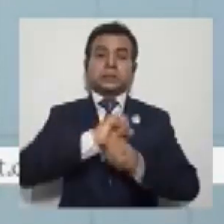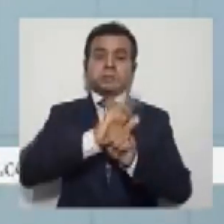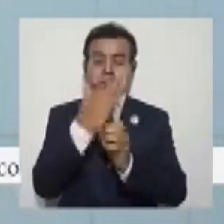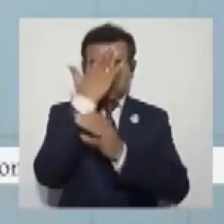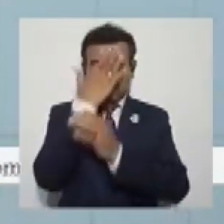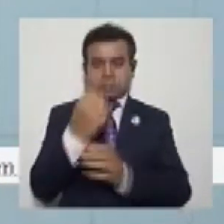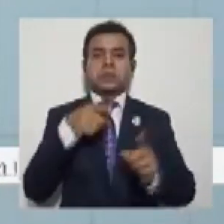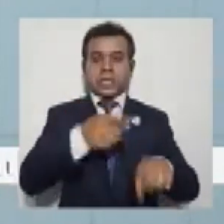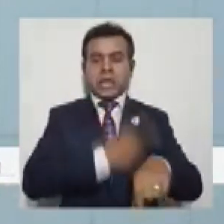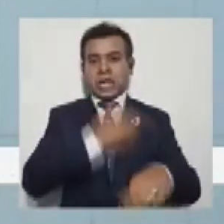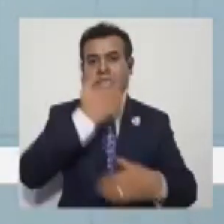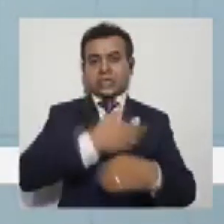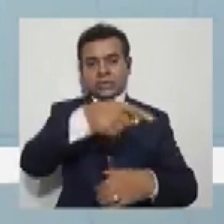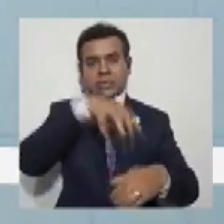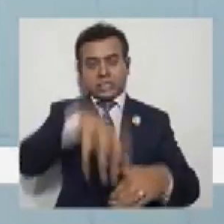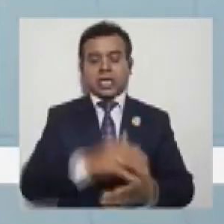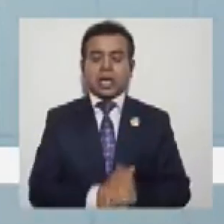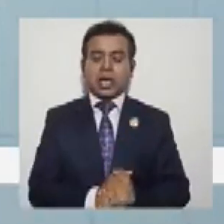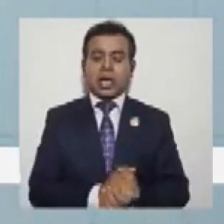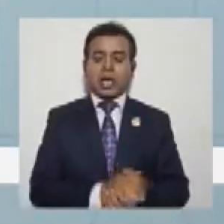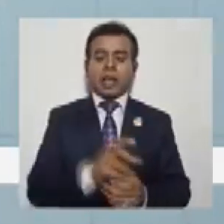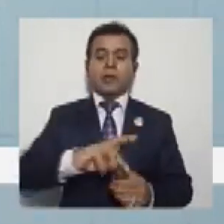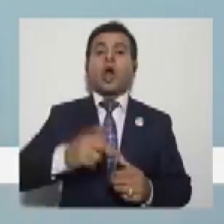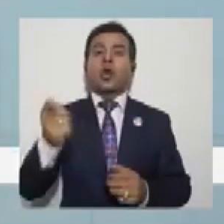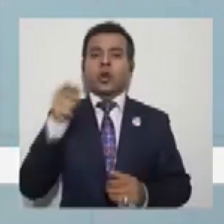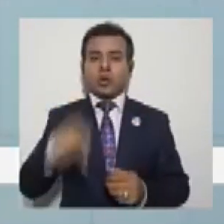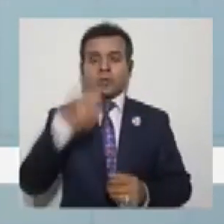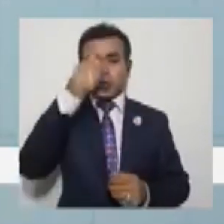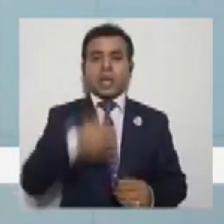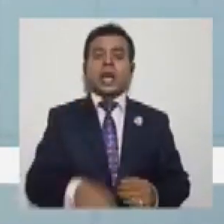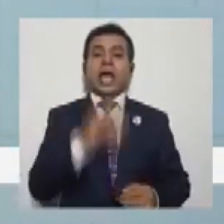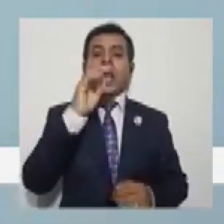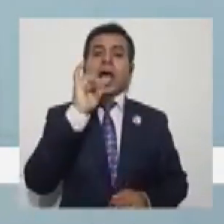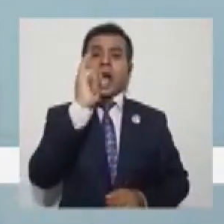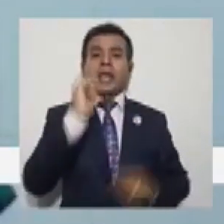স্বাস্থ্য অধিদপ্তর থেকে আমি অধ্যাপক ডাক্তার নাসিমা সুলতানা শেষ করলাম। আপনাদের সবাইকে ধন্যবাদ।